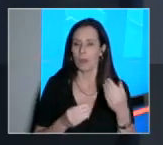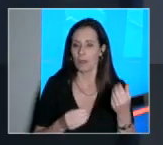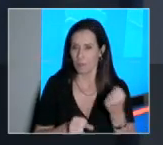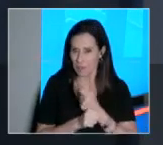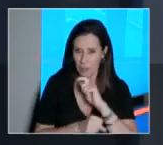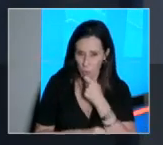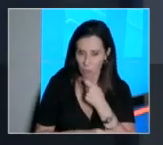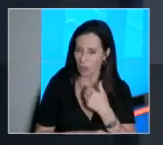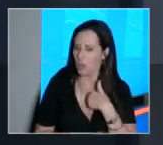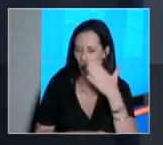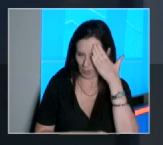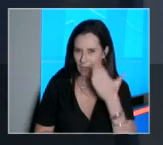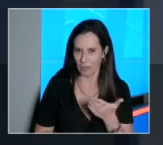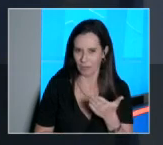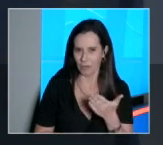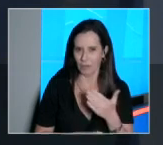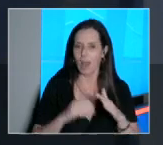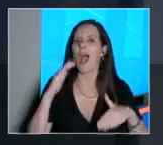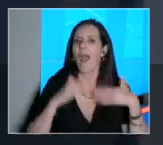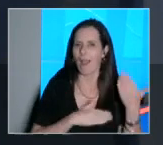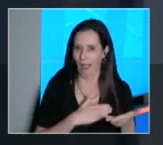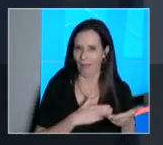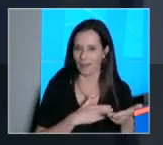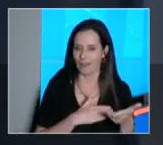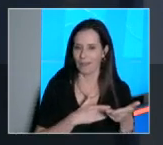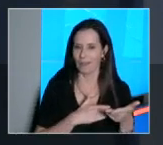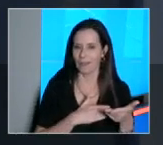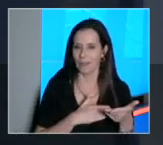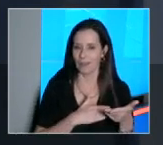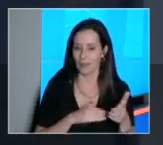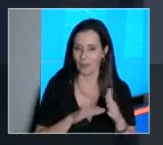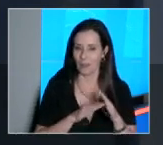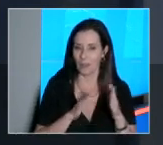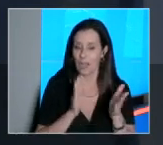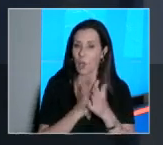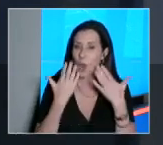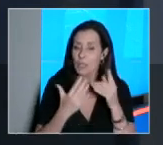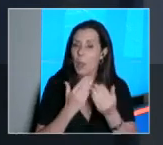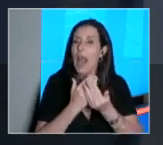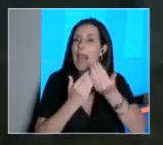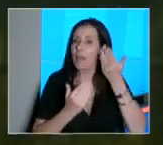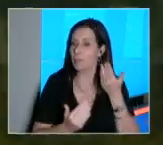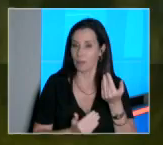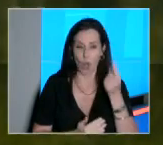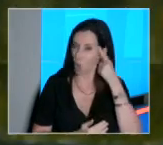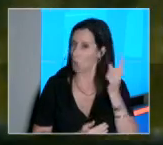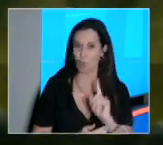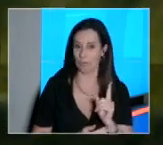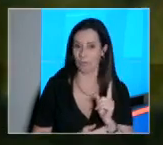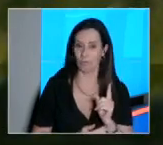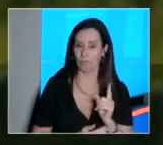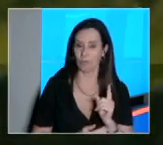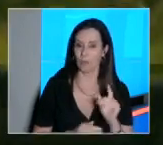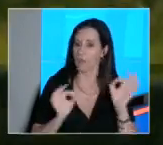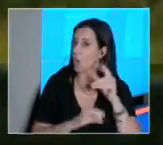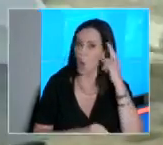סודיים, אנחנו מכירים לאחר מכן. את כל הסיפור הזה שהיה לפני, אף אחד לא יודע.